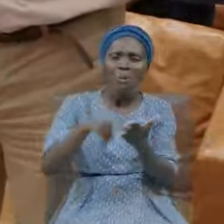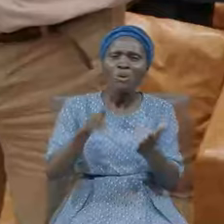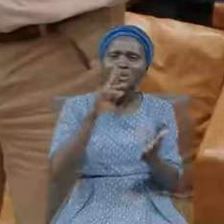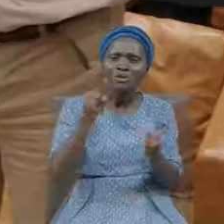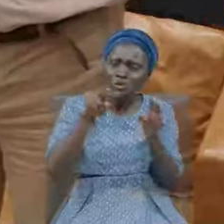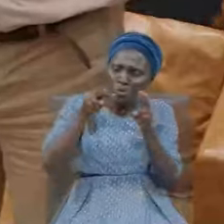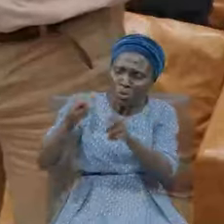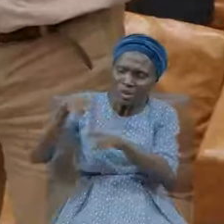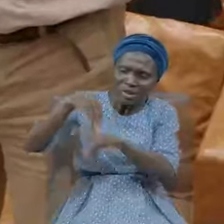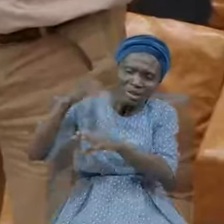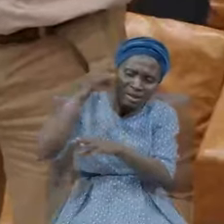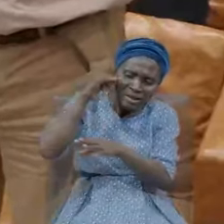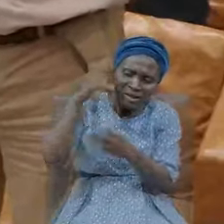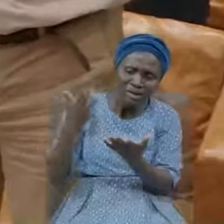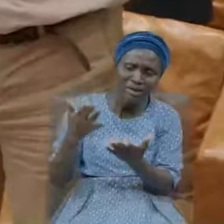regardes?